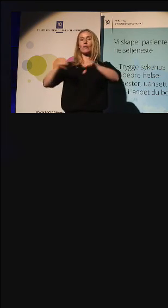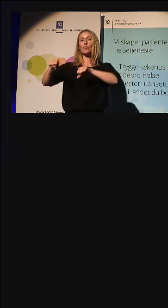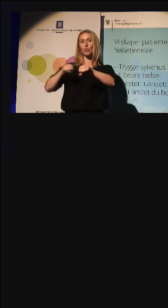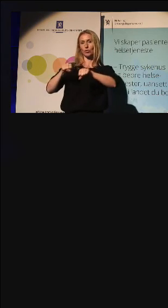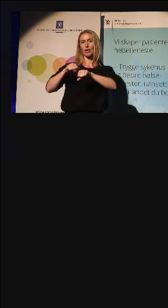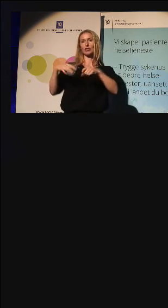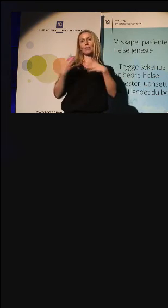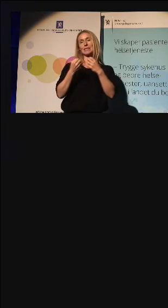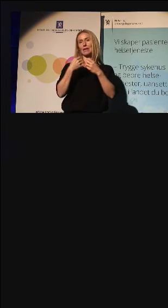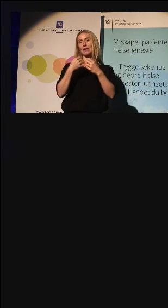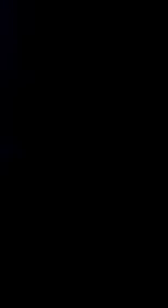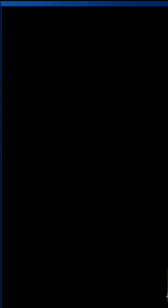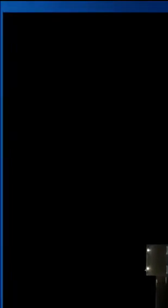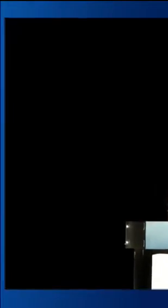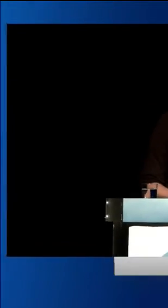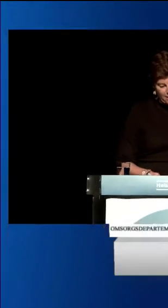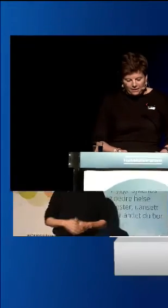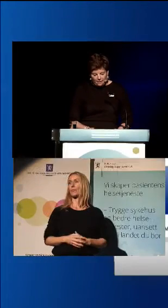jeg vil dele med dere.